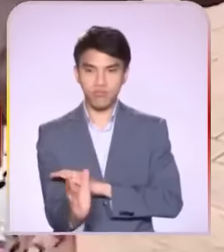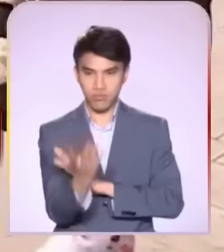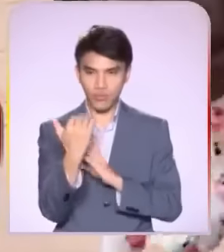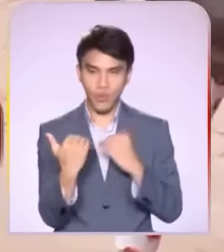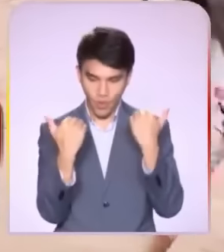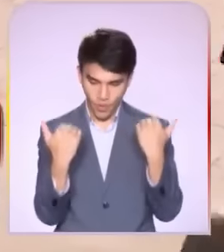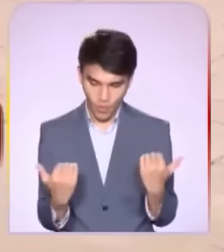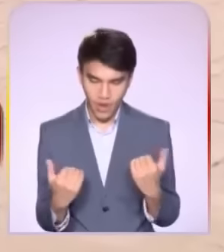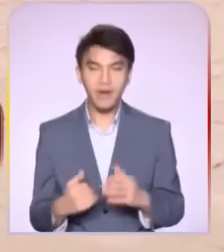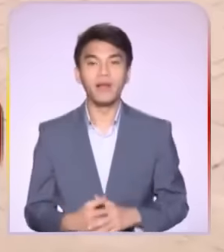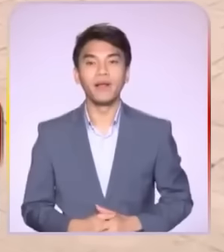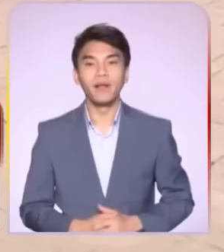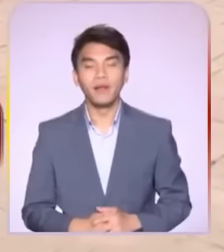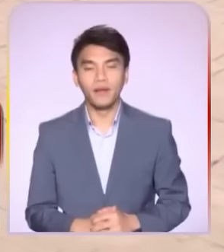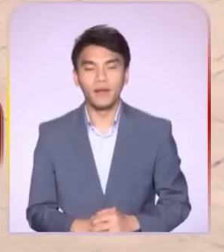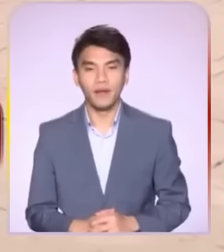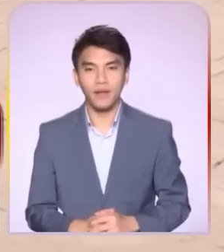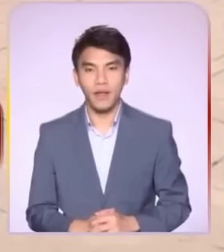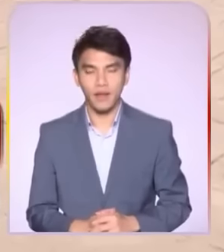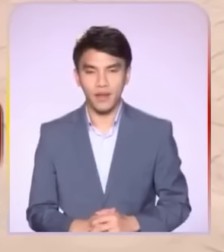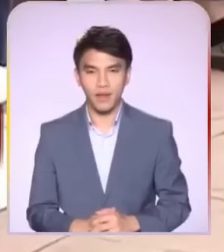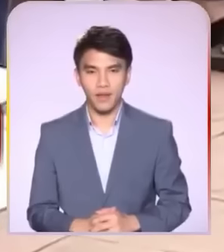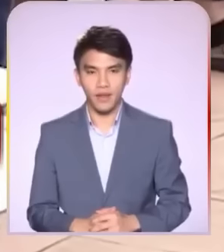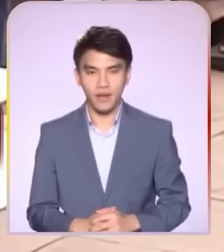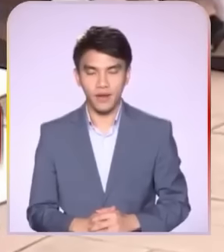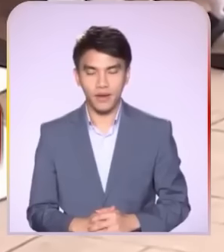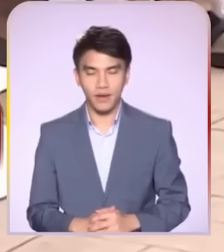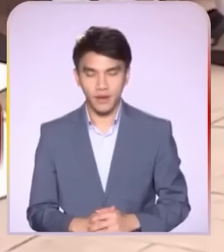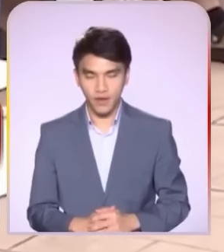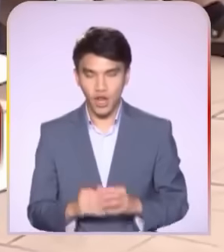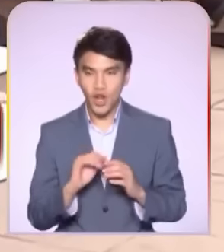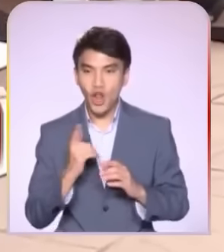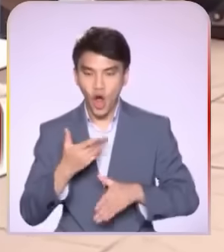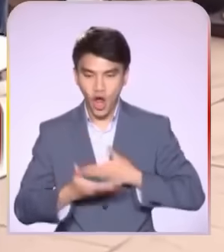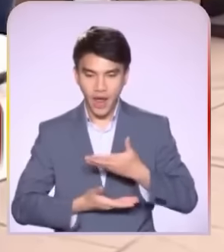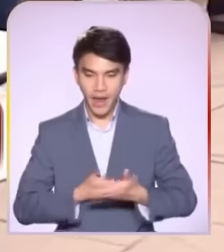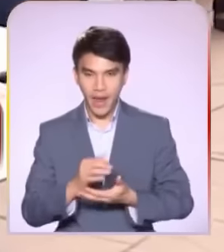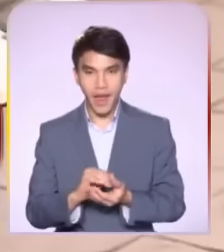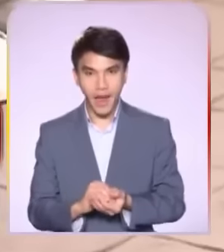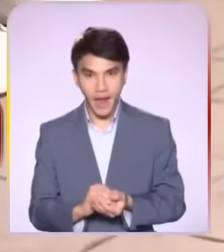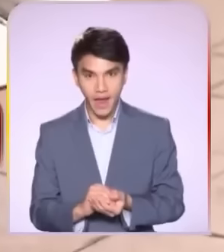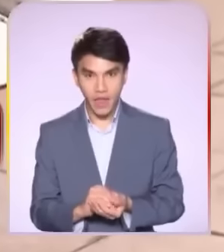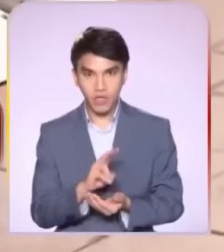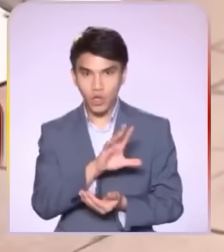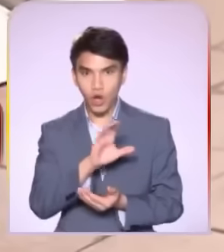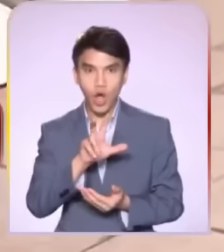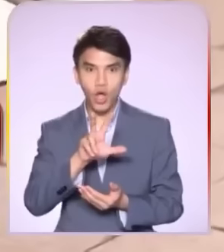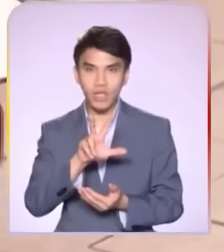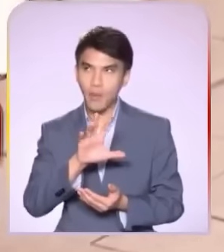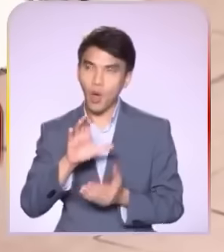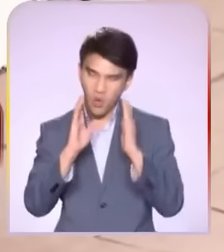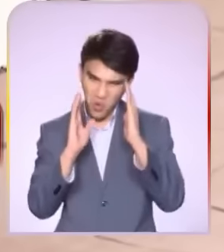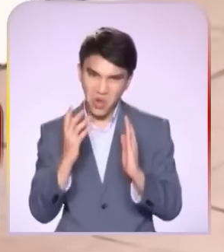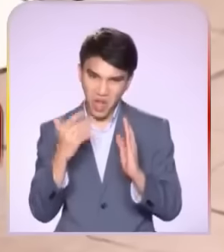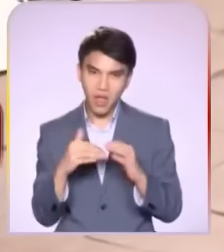มารอคิวกันนะคะแล้วลูกค้าที่เอาเนี่ยเอาหอบเอาทองมาขายเนี่ยทะลุไปถึง 200-300 คิ